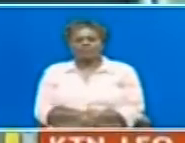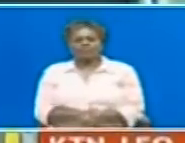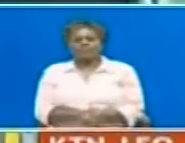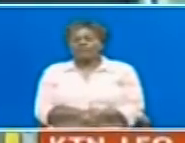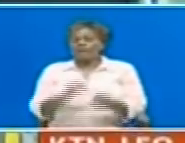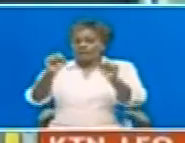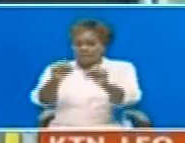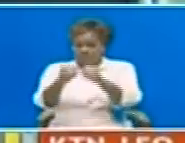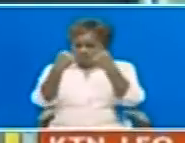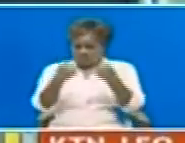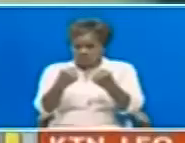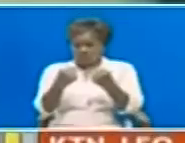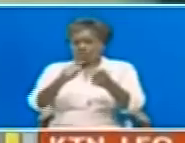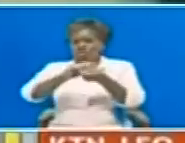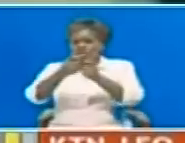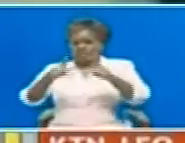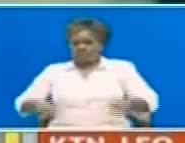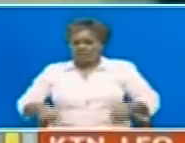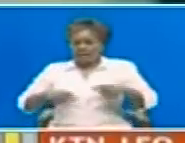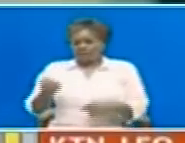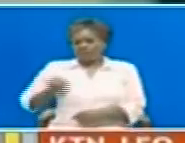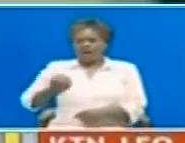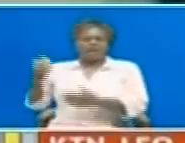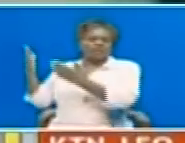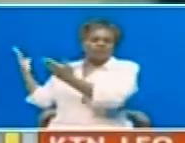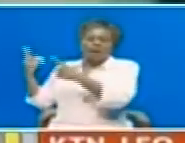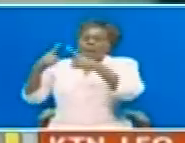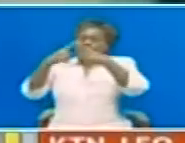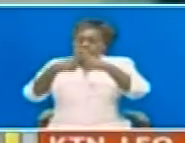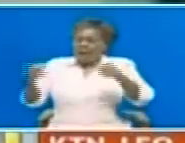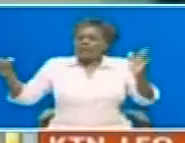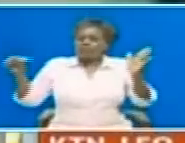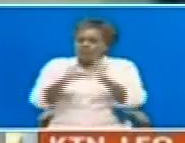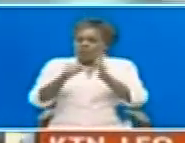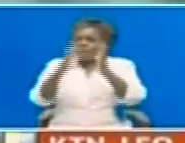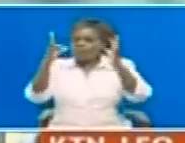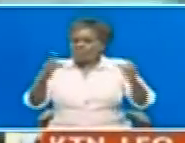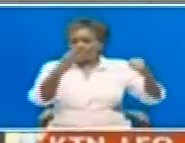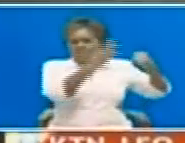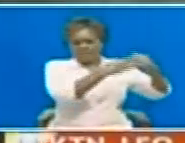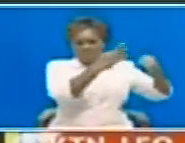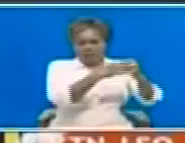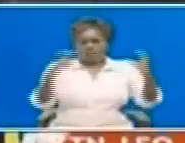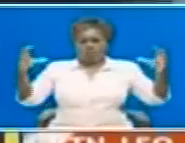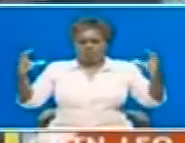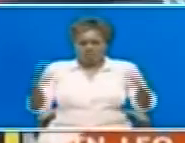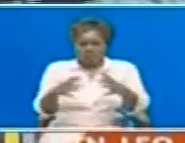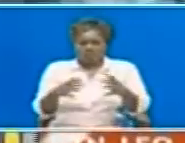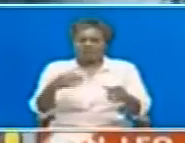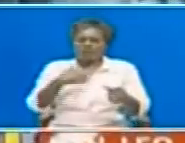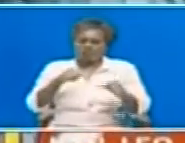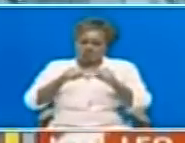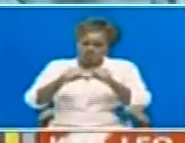Ni ajali ambayo imeyabadilisha maisha ya Purity, lakini kinaya kikubwa mtaani Kibera, wakazi wanajitia